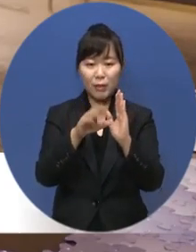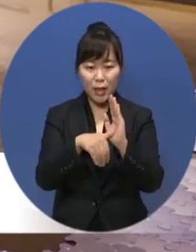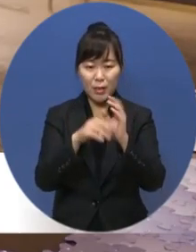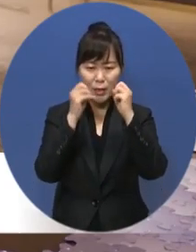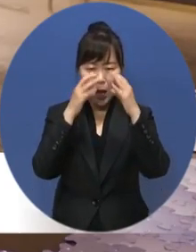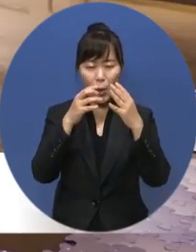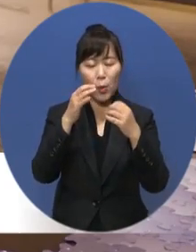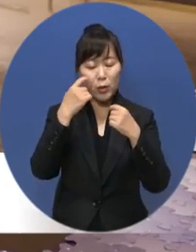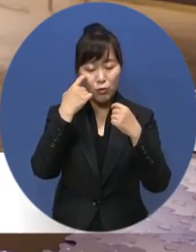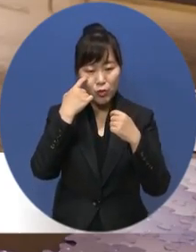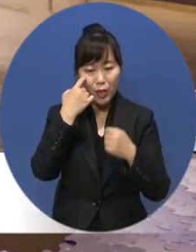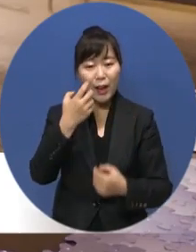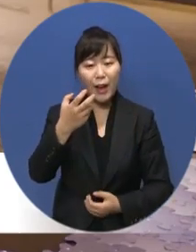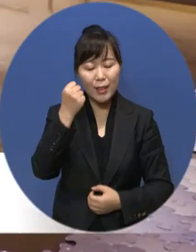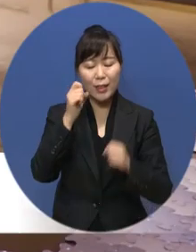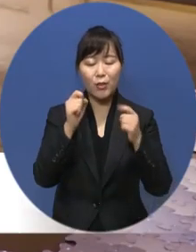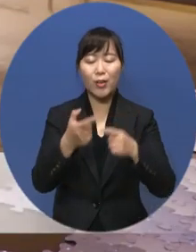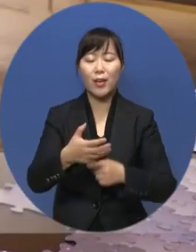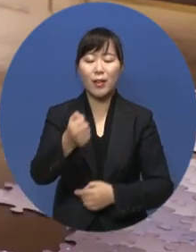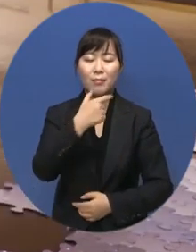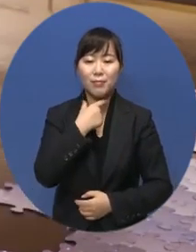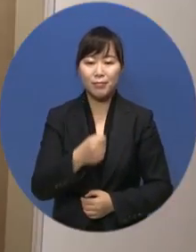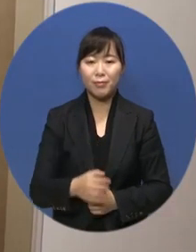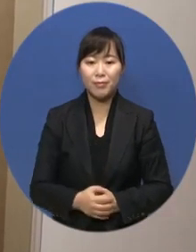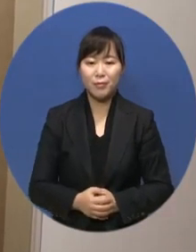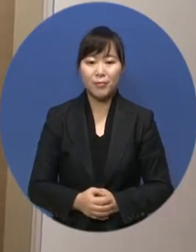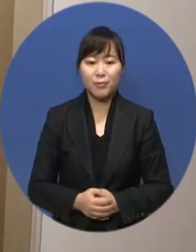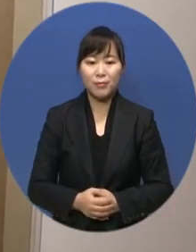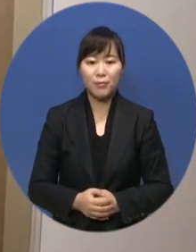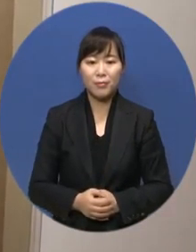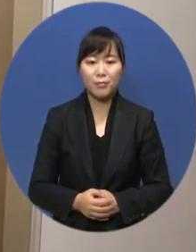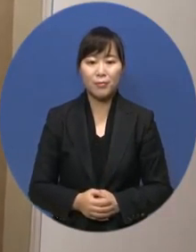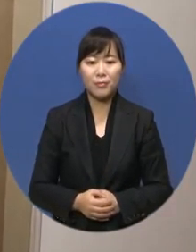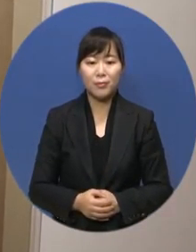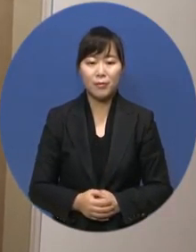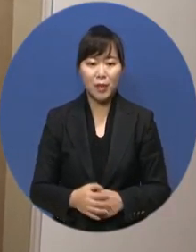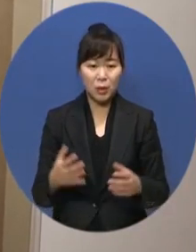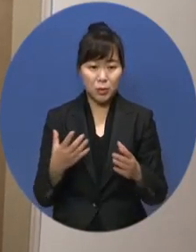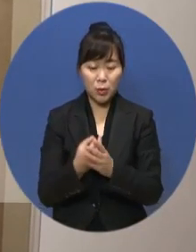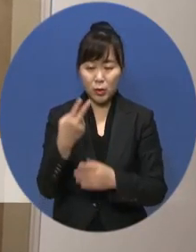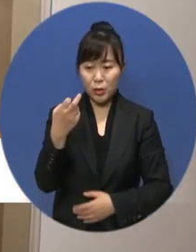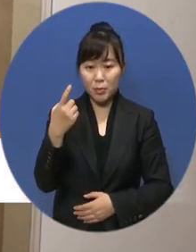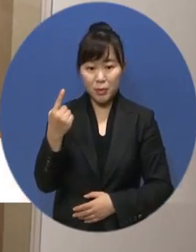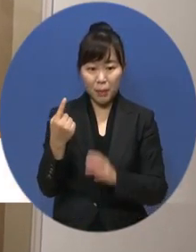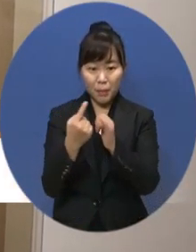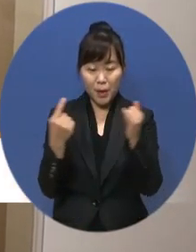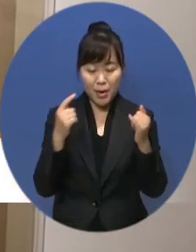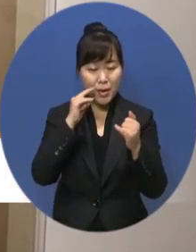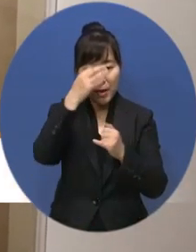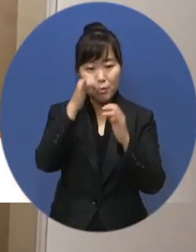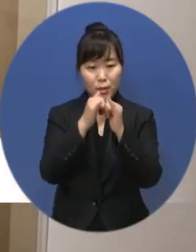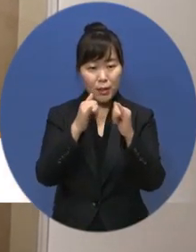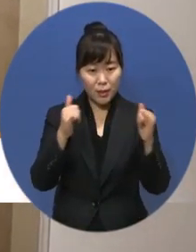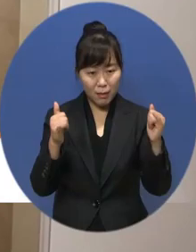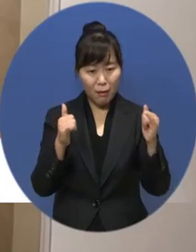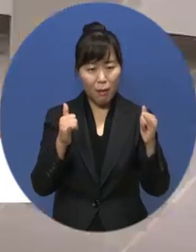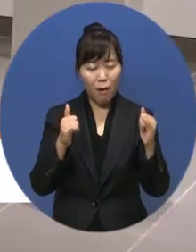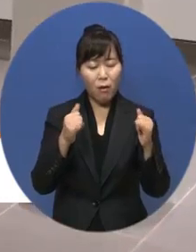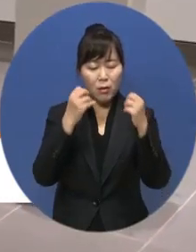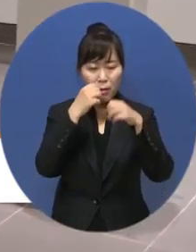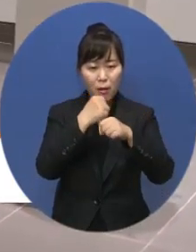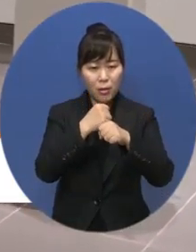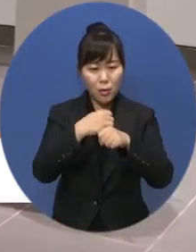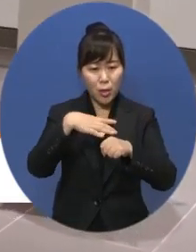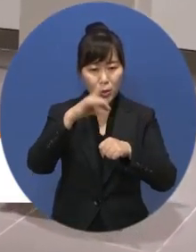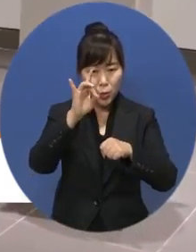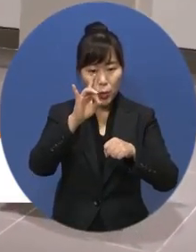새로운 시각을 갖는 기회가 되길 바랍니다. 총 21명의 예술가들이 창작에 영감을 주는